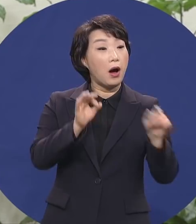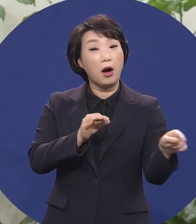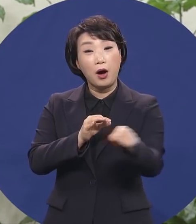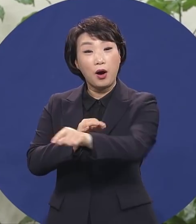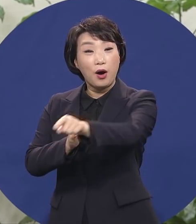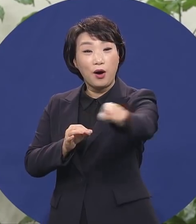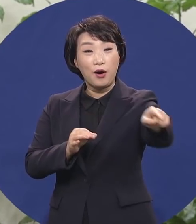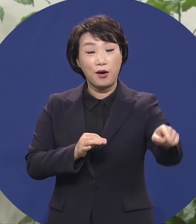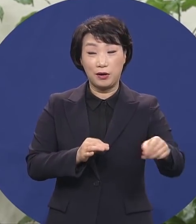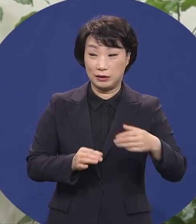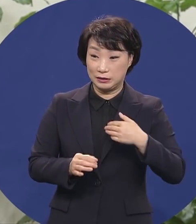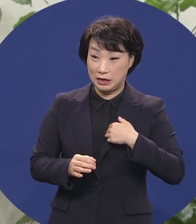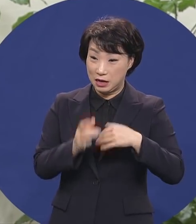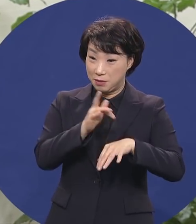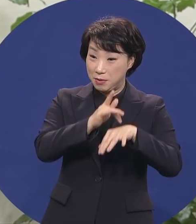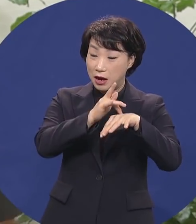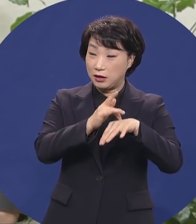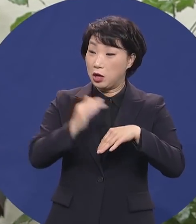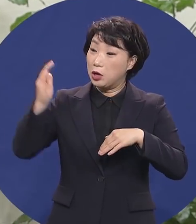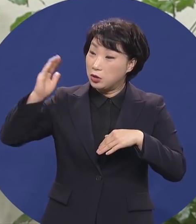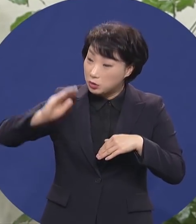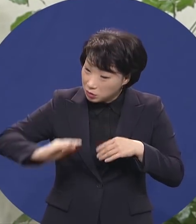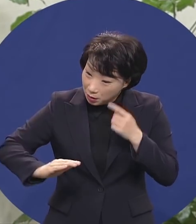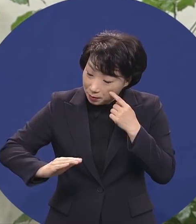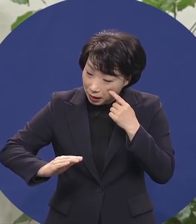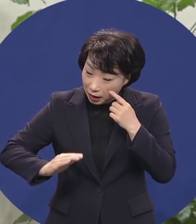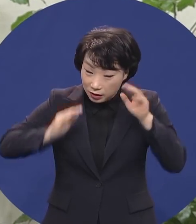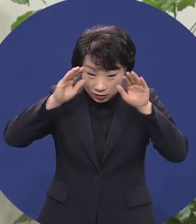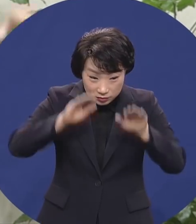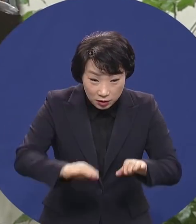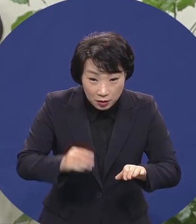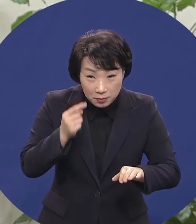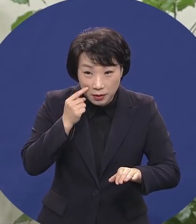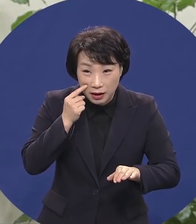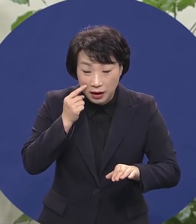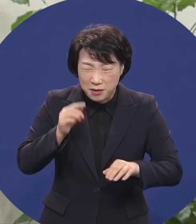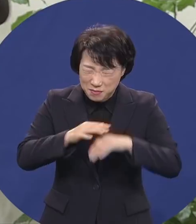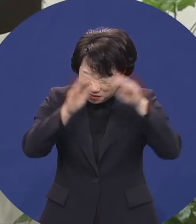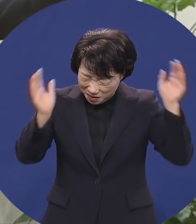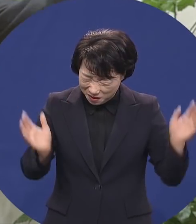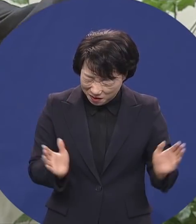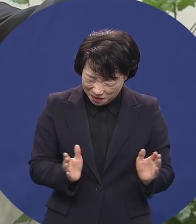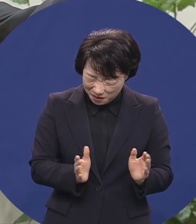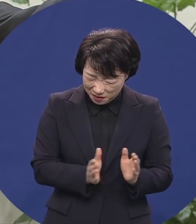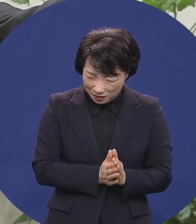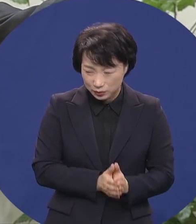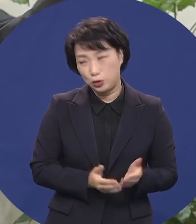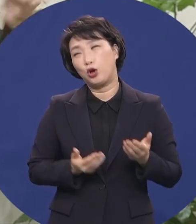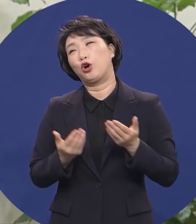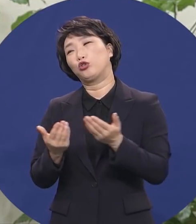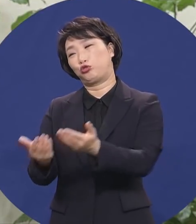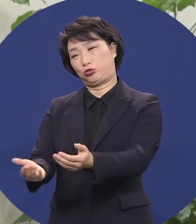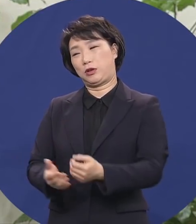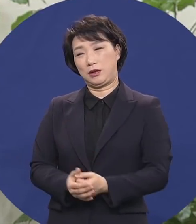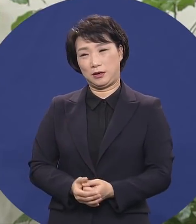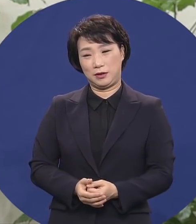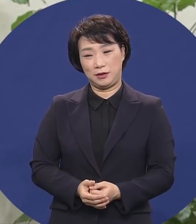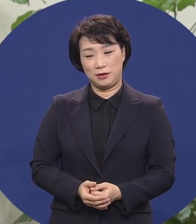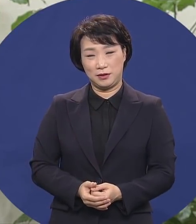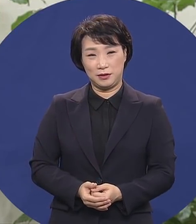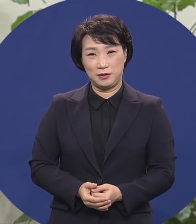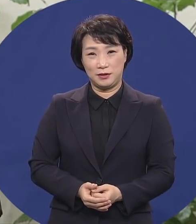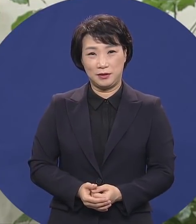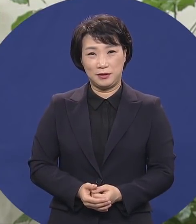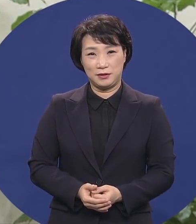네가 나에게 절 한 번만 하면 이 모든 것이 다 내가 너에게